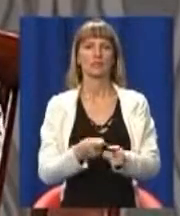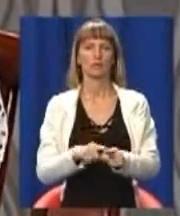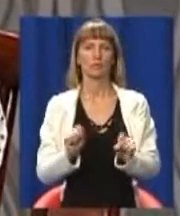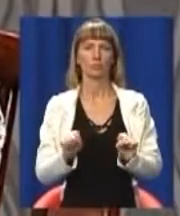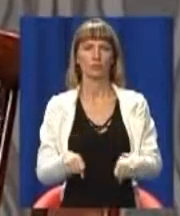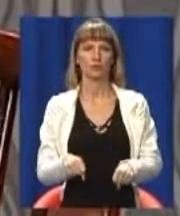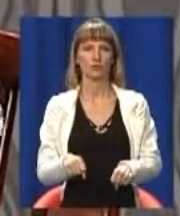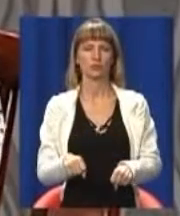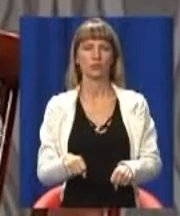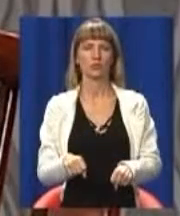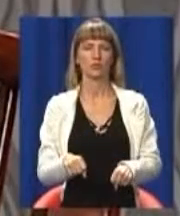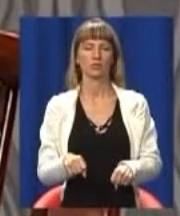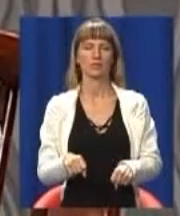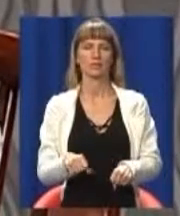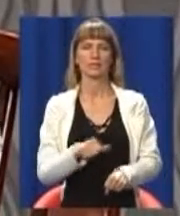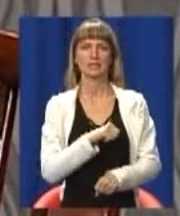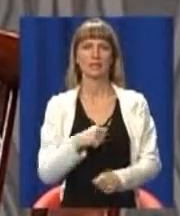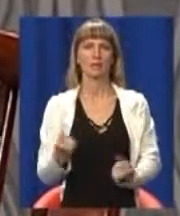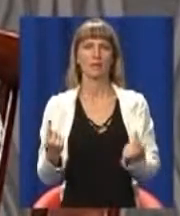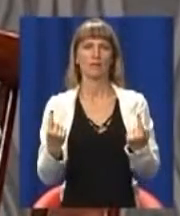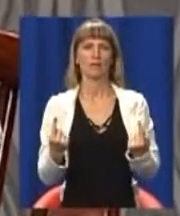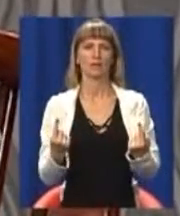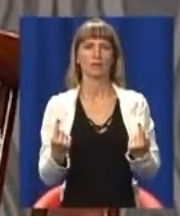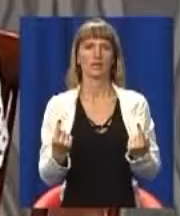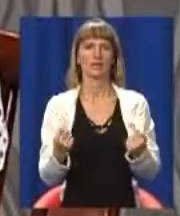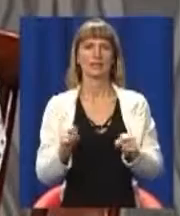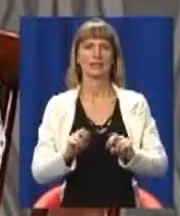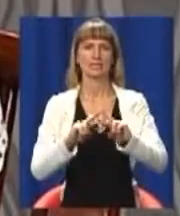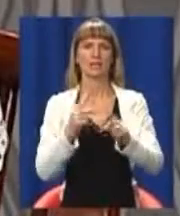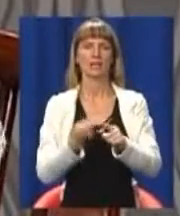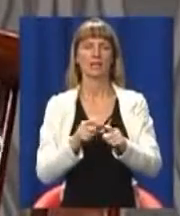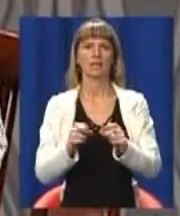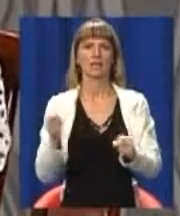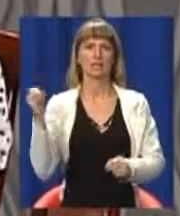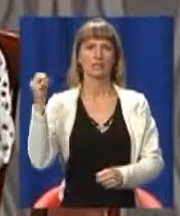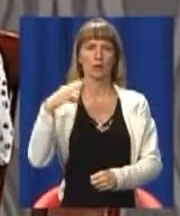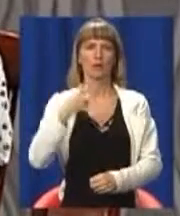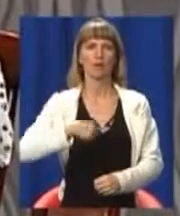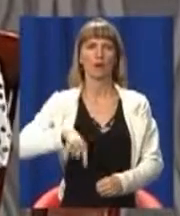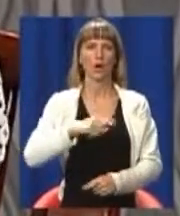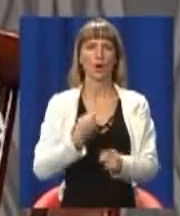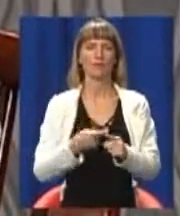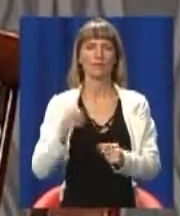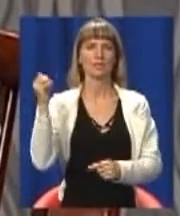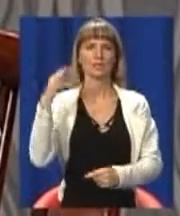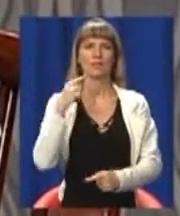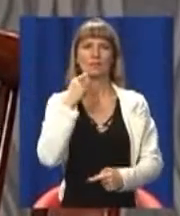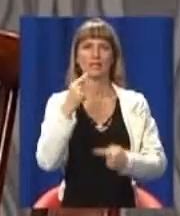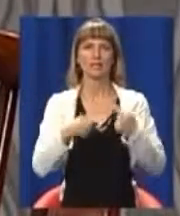речі, сама велика зірка – це Сонце. І навколо цього Сонця